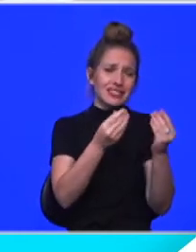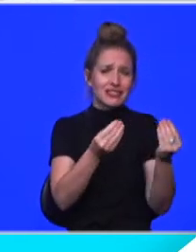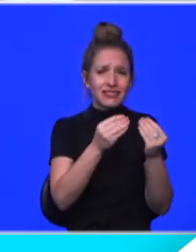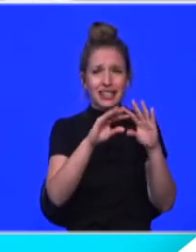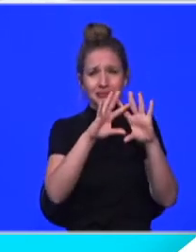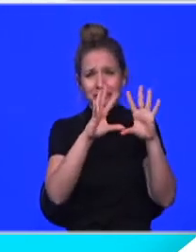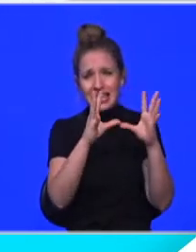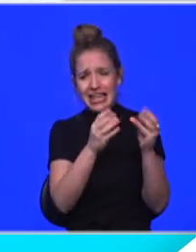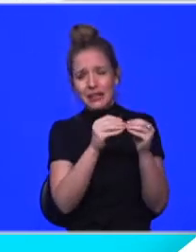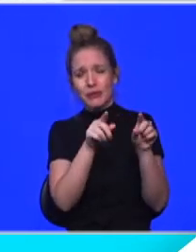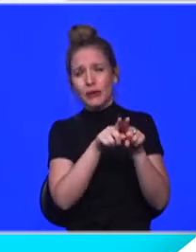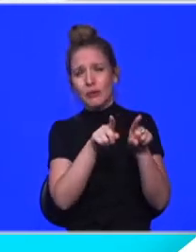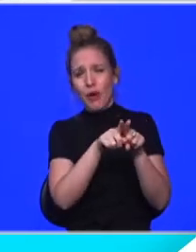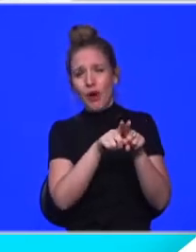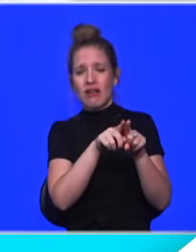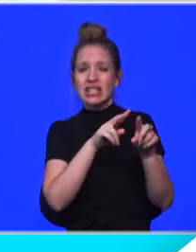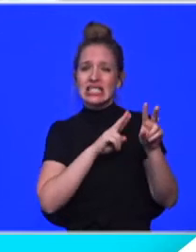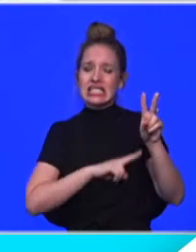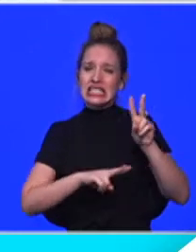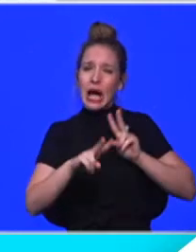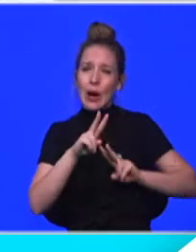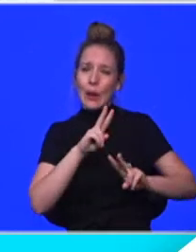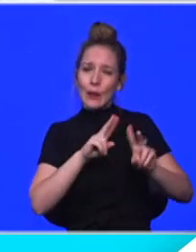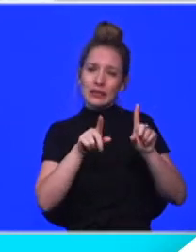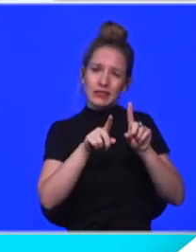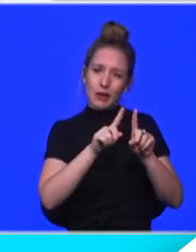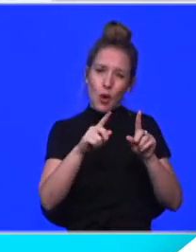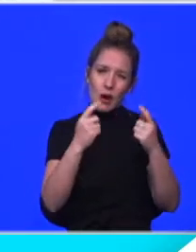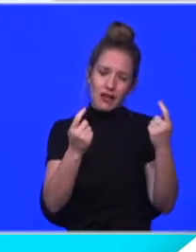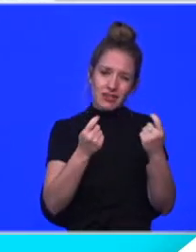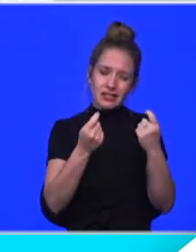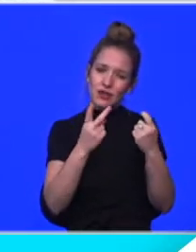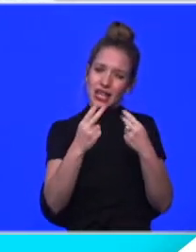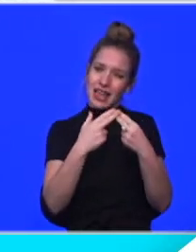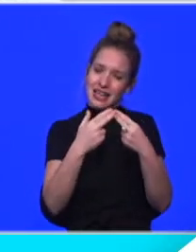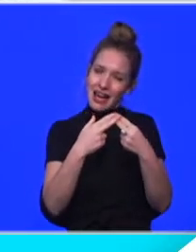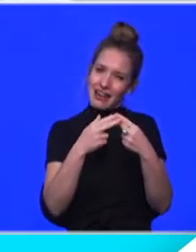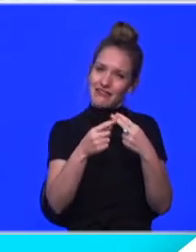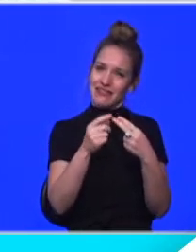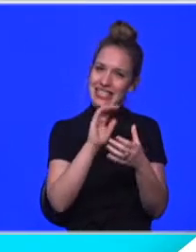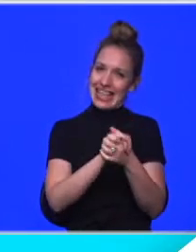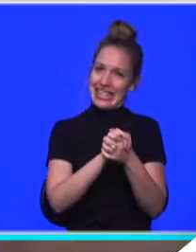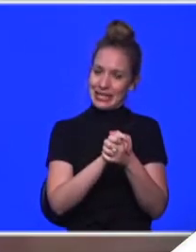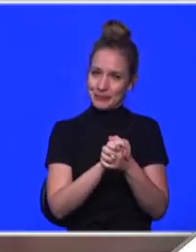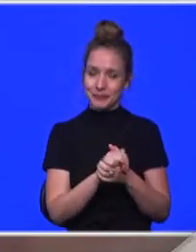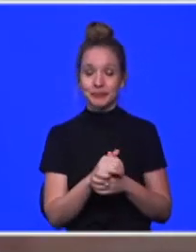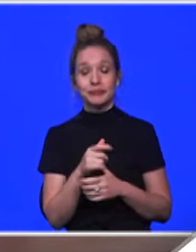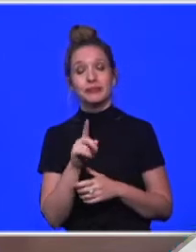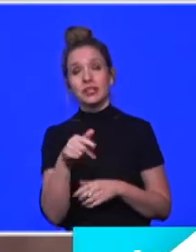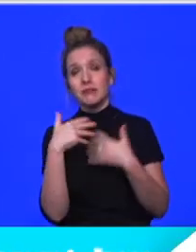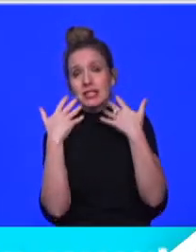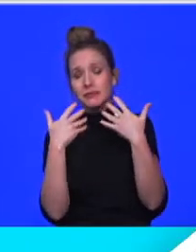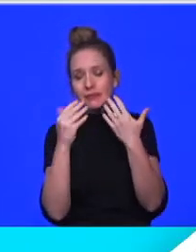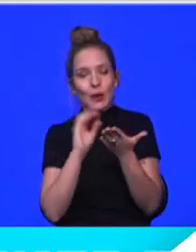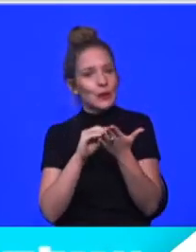להרחיק צרות ולקרב ידידים. תשמע, את הקשר הזה שאתה מספר עליו, עדיין לא ראינו